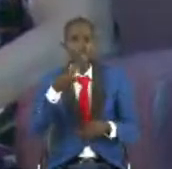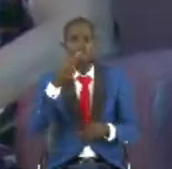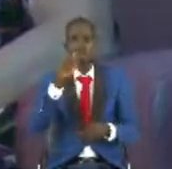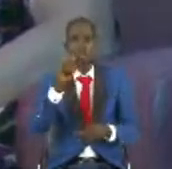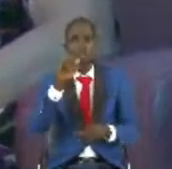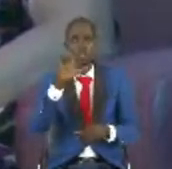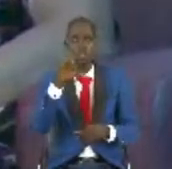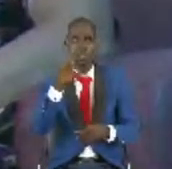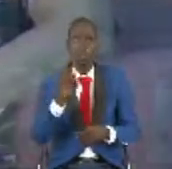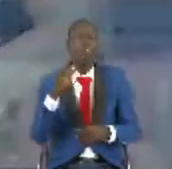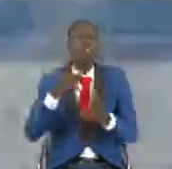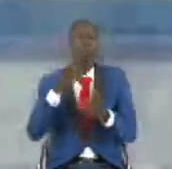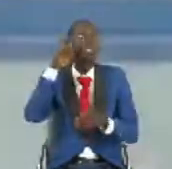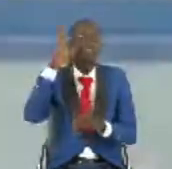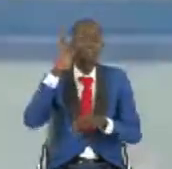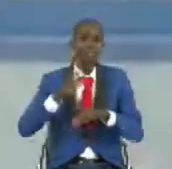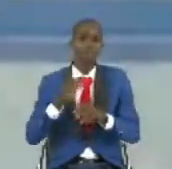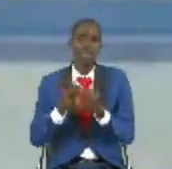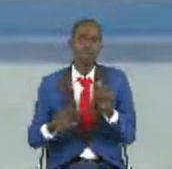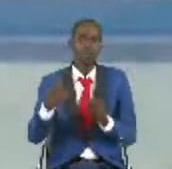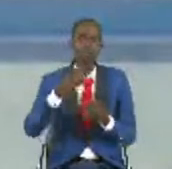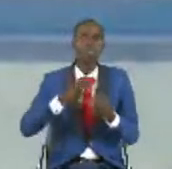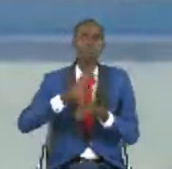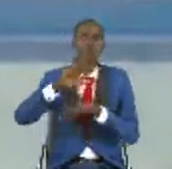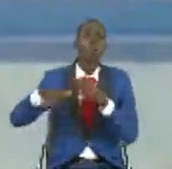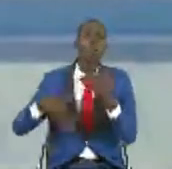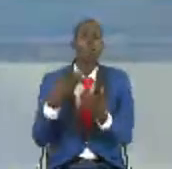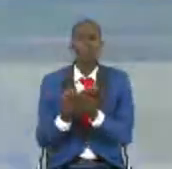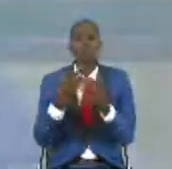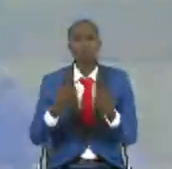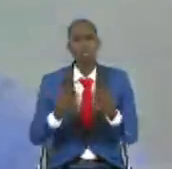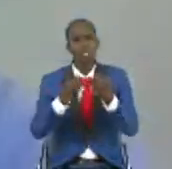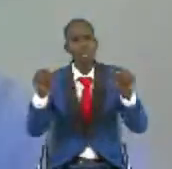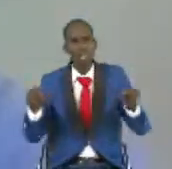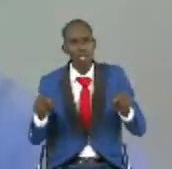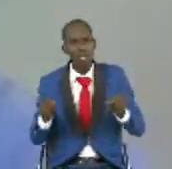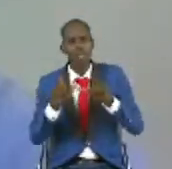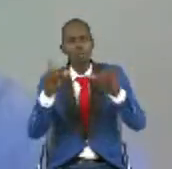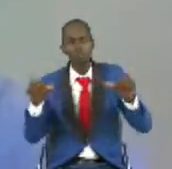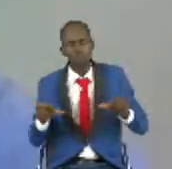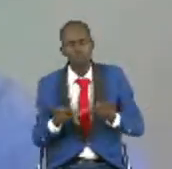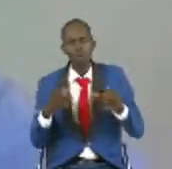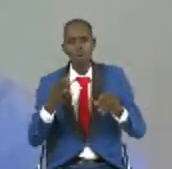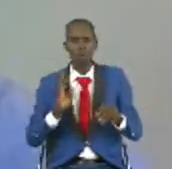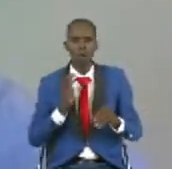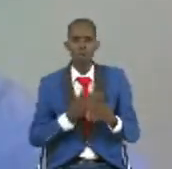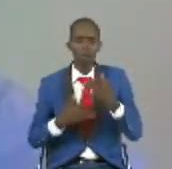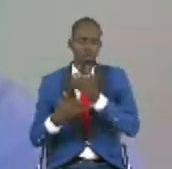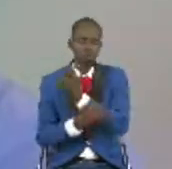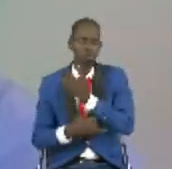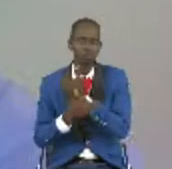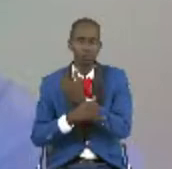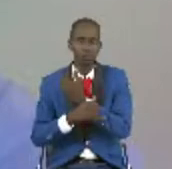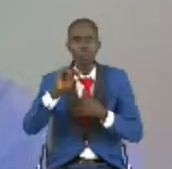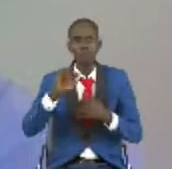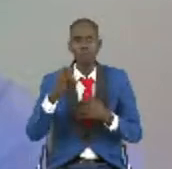à l'état de Bahia, ça va toucher tout le monde. Dans toutes les régions, dans toutes les localités de notre pays et